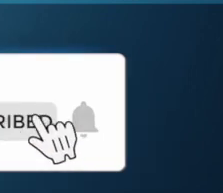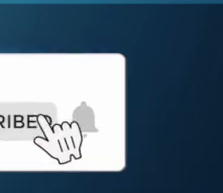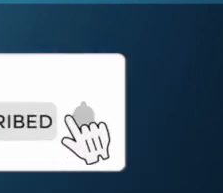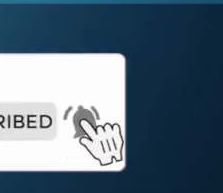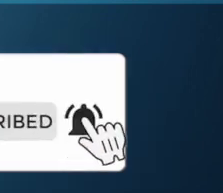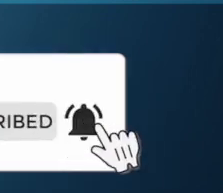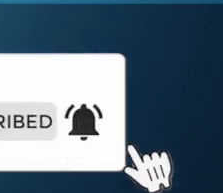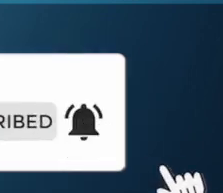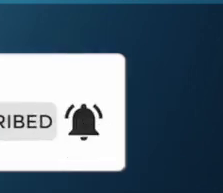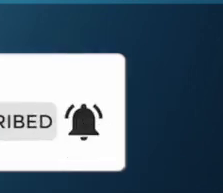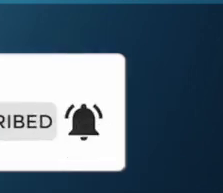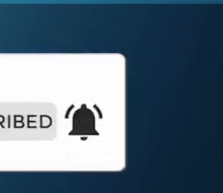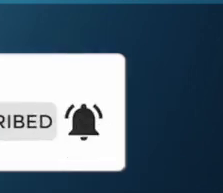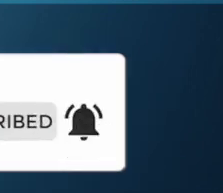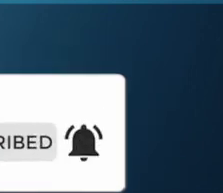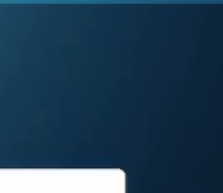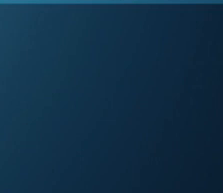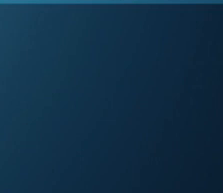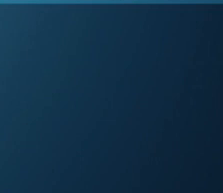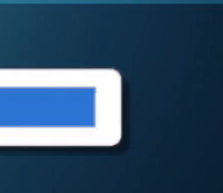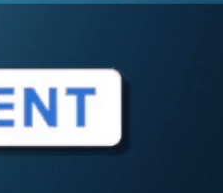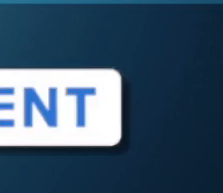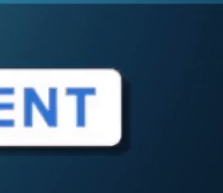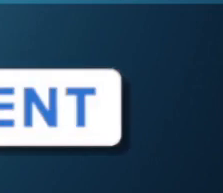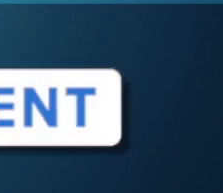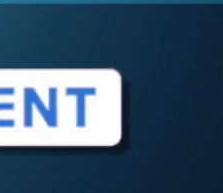RTTL, hanehang botão notificação.